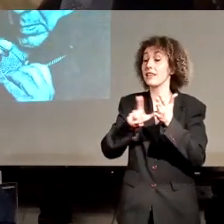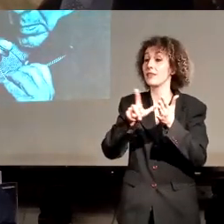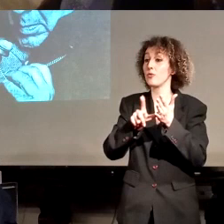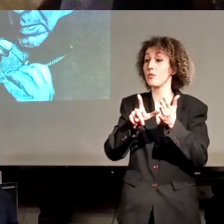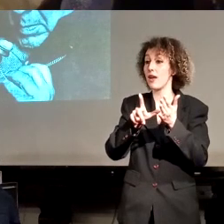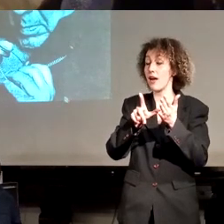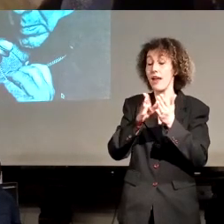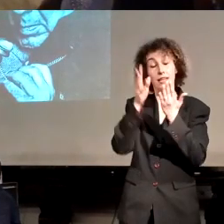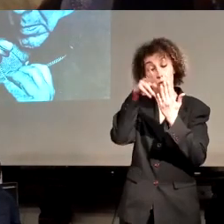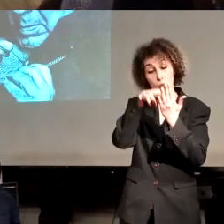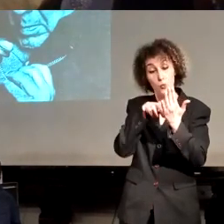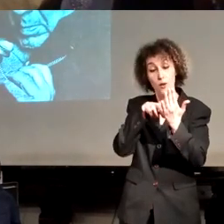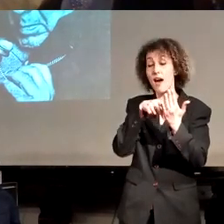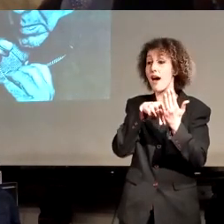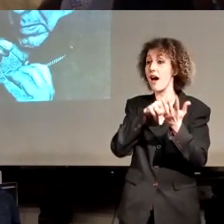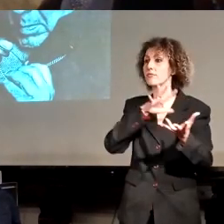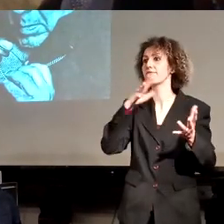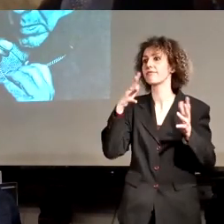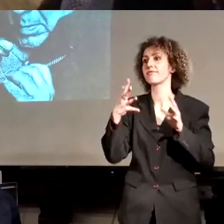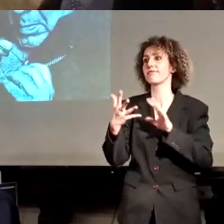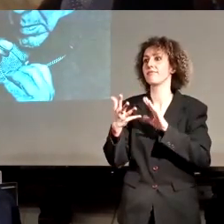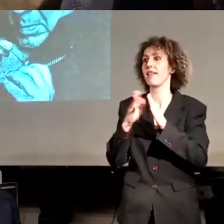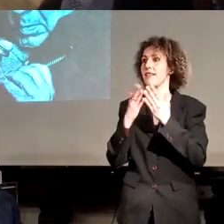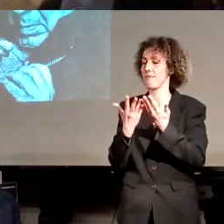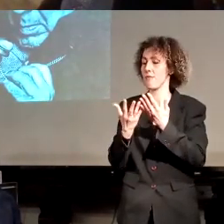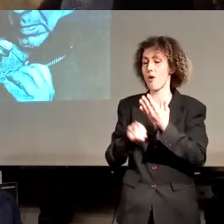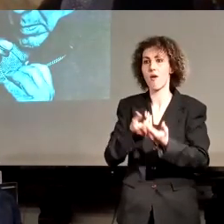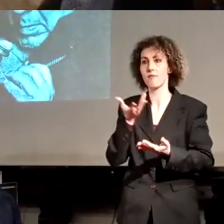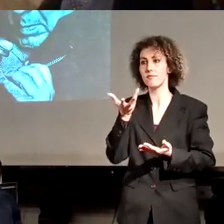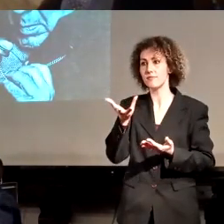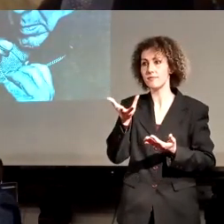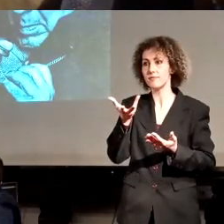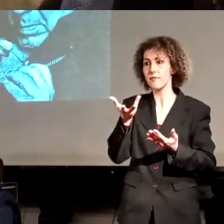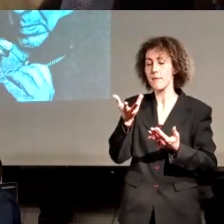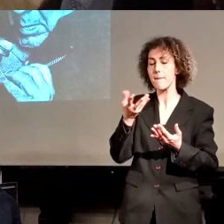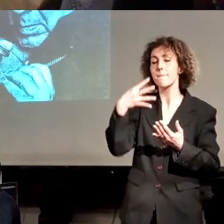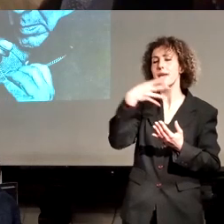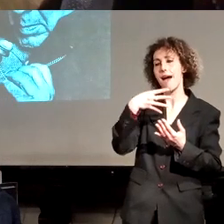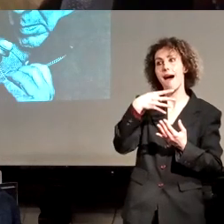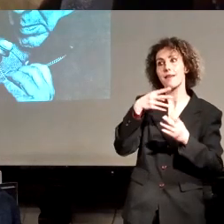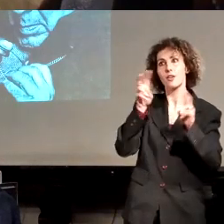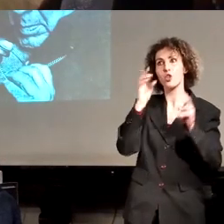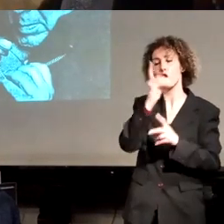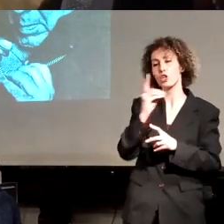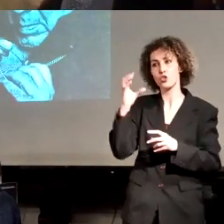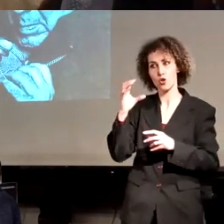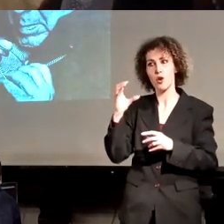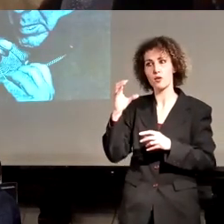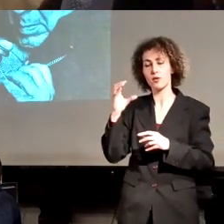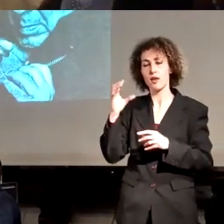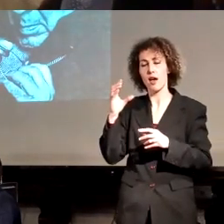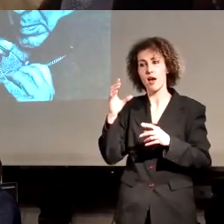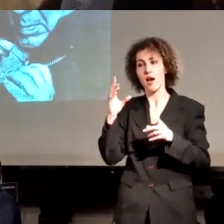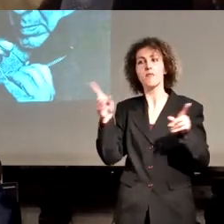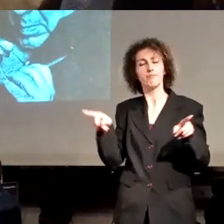senso anche di pierre menard auto denti shop non è solo la riscrittura proprio